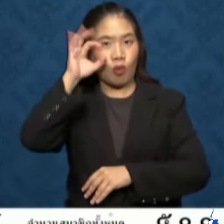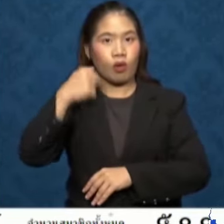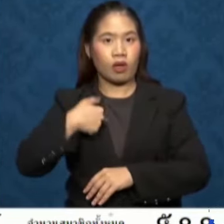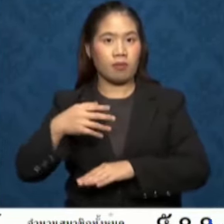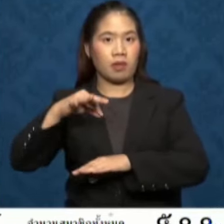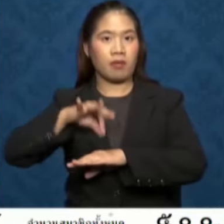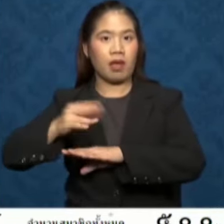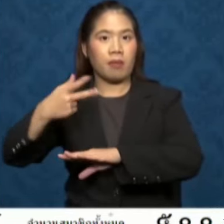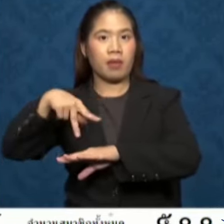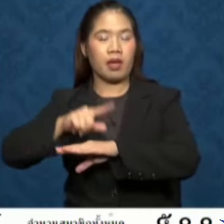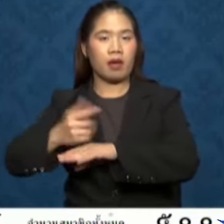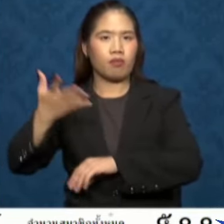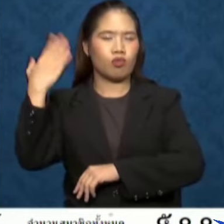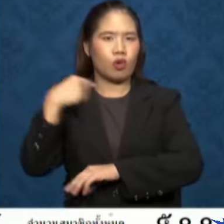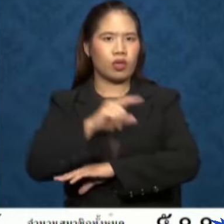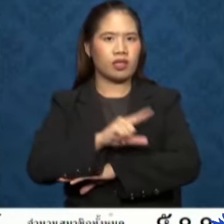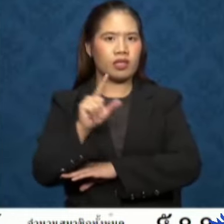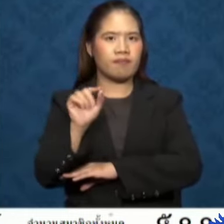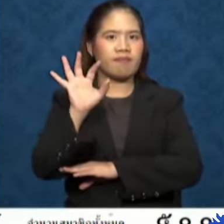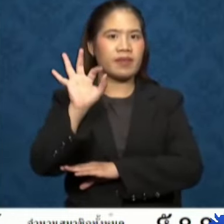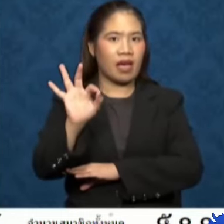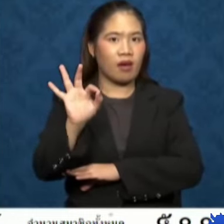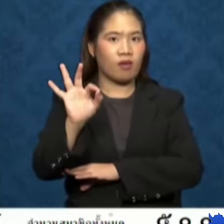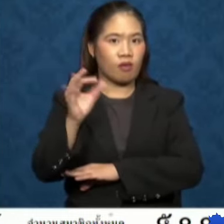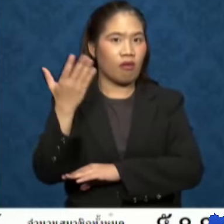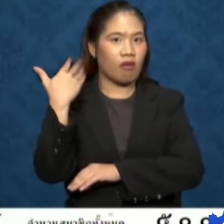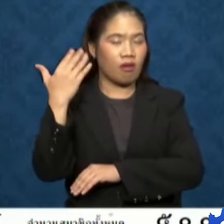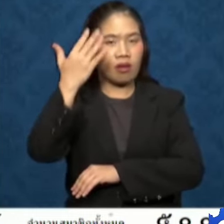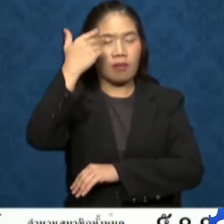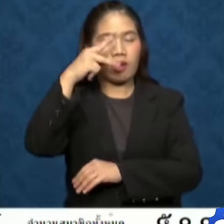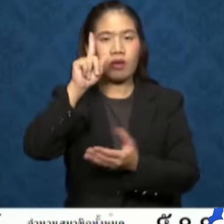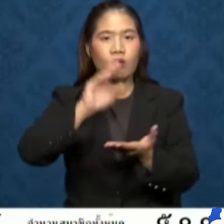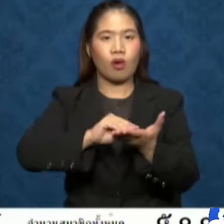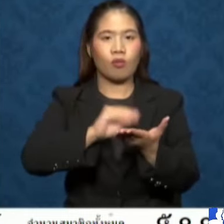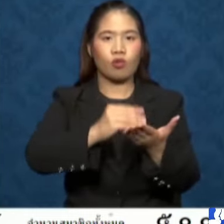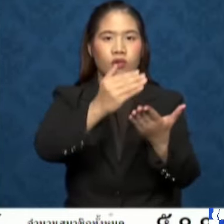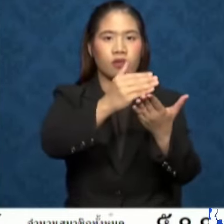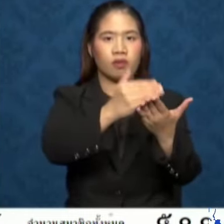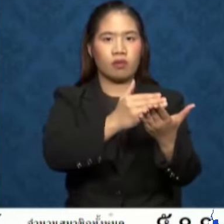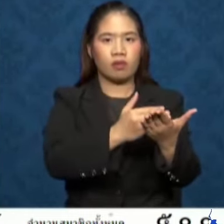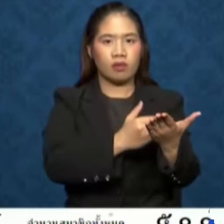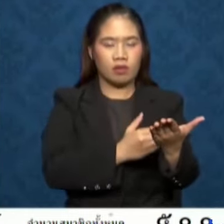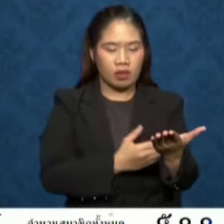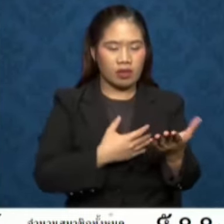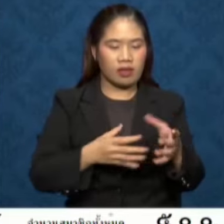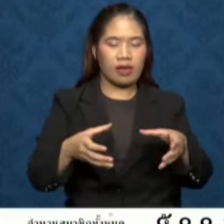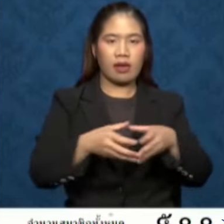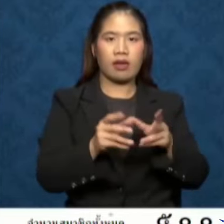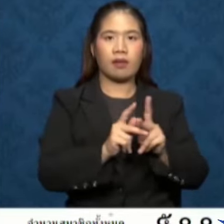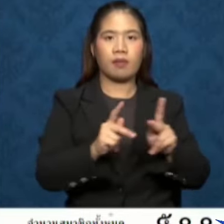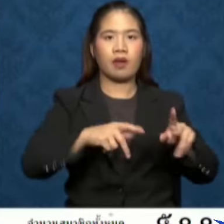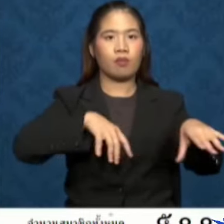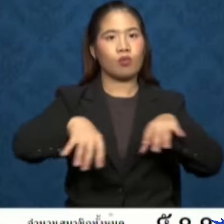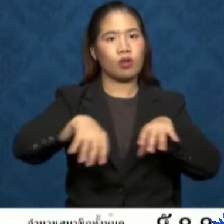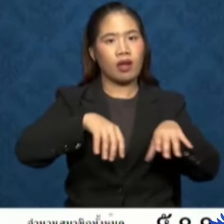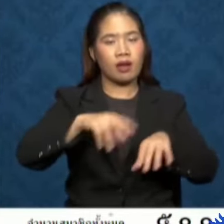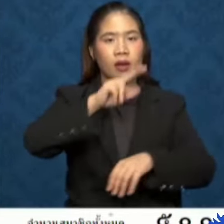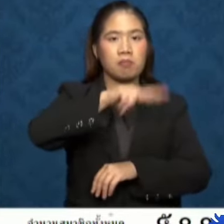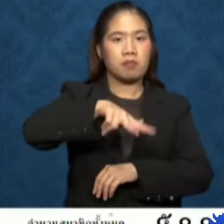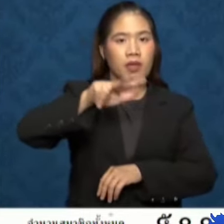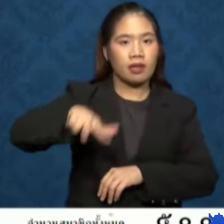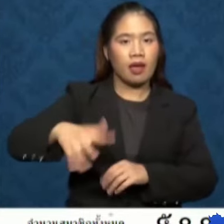เมื่อวันที่ 29กุมภาพันธ์พอผมได้ข้อมูลครบทุกคณะกรรมาธิการการทหารทุกคนทั้งพรรคเพื่อไทย